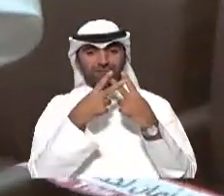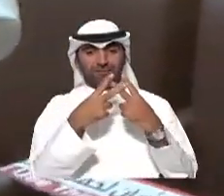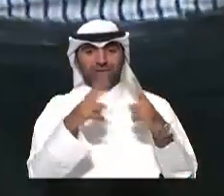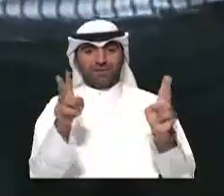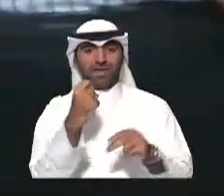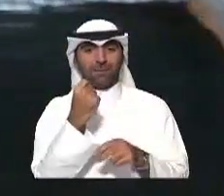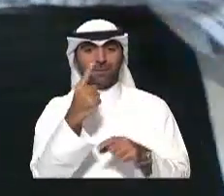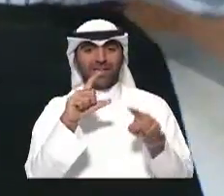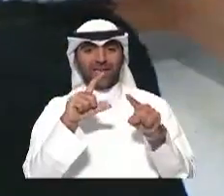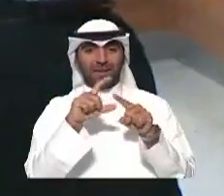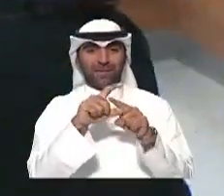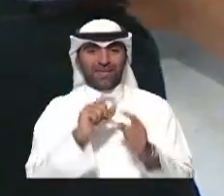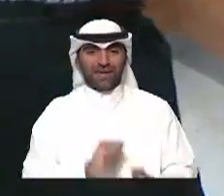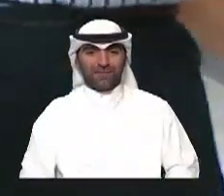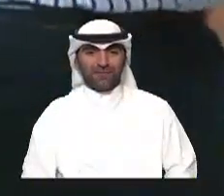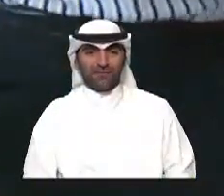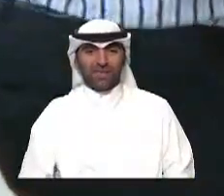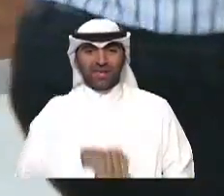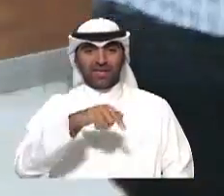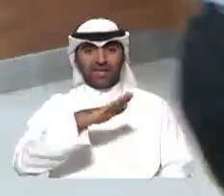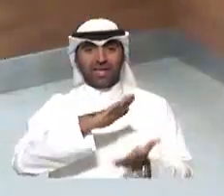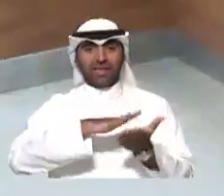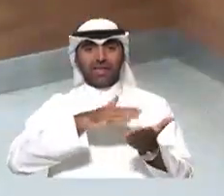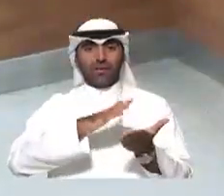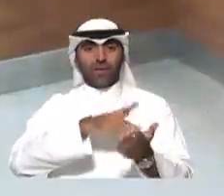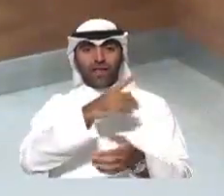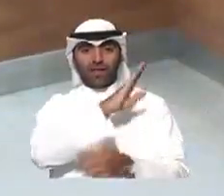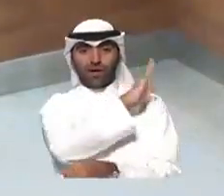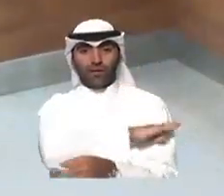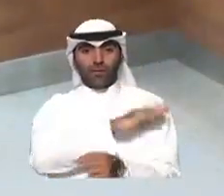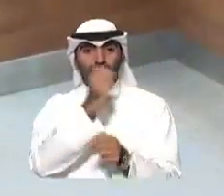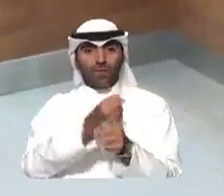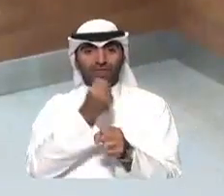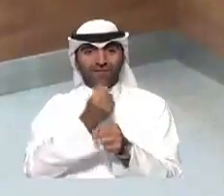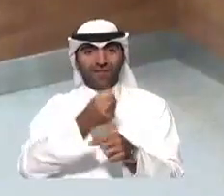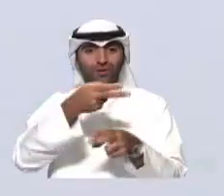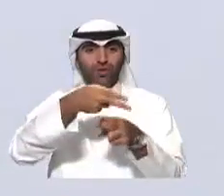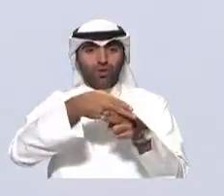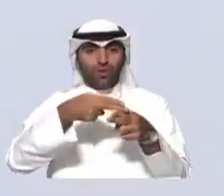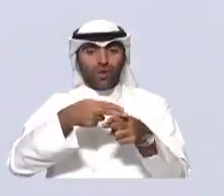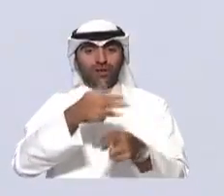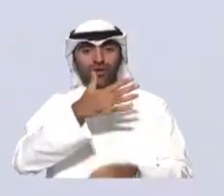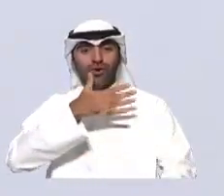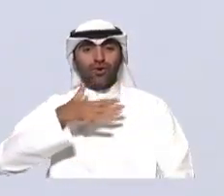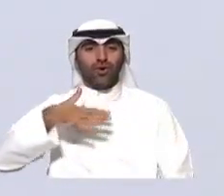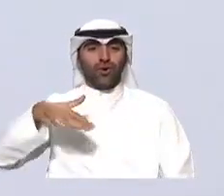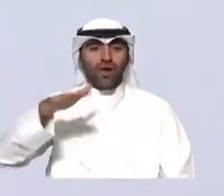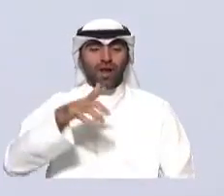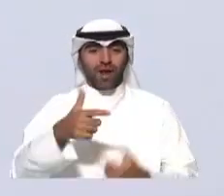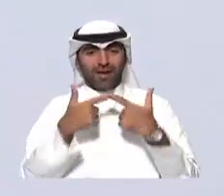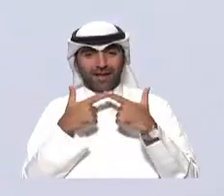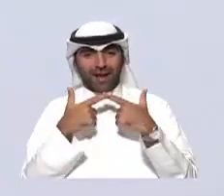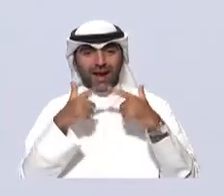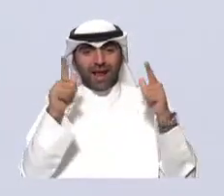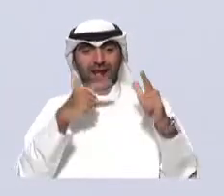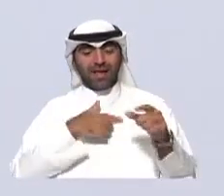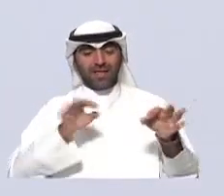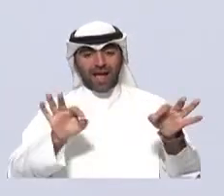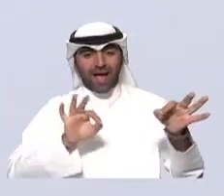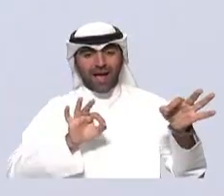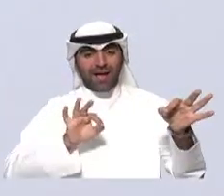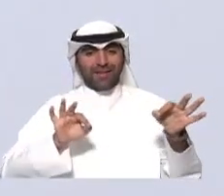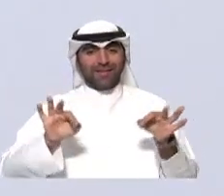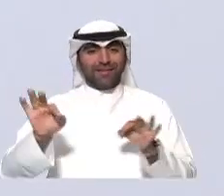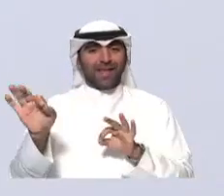100%. ديوان الخدمة المدنية بالتعاون مع الجهات الحكومية نفذ خطة العودة الآمنة لقوة